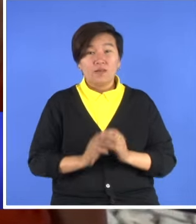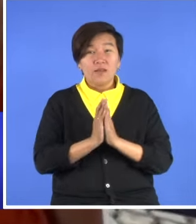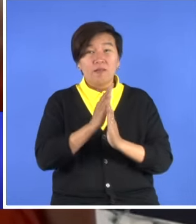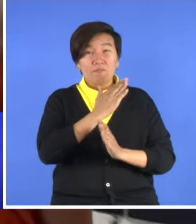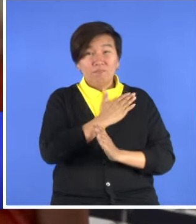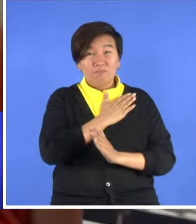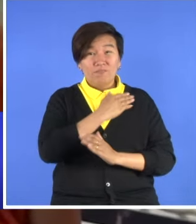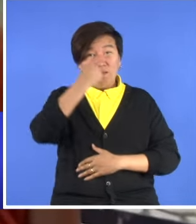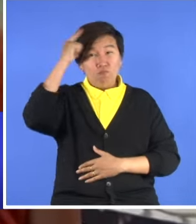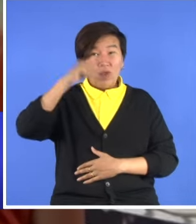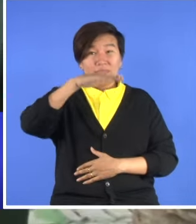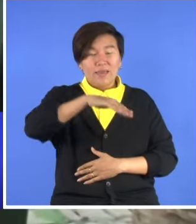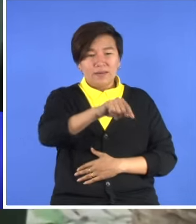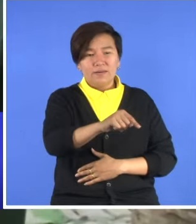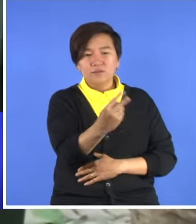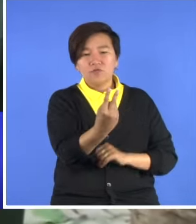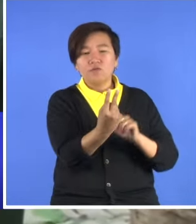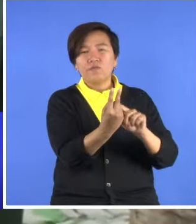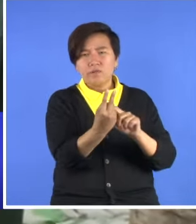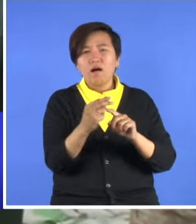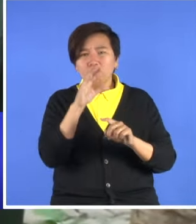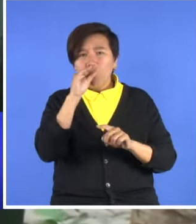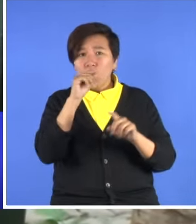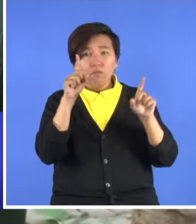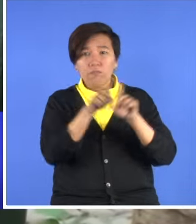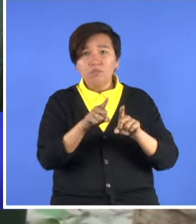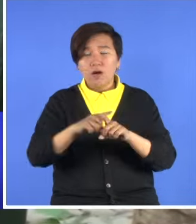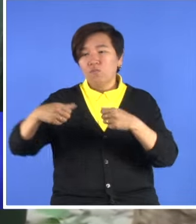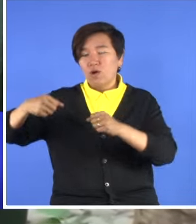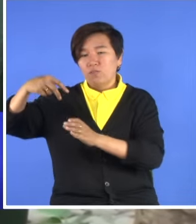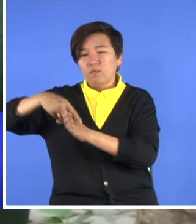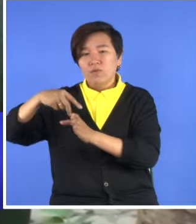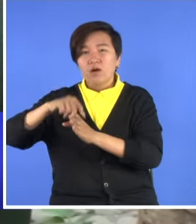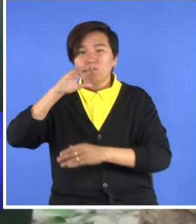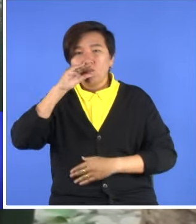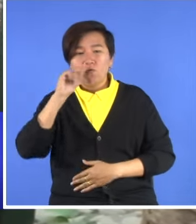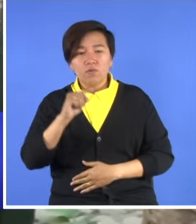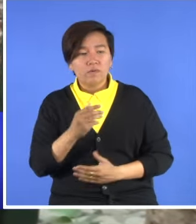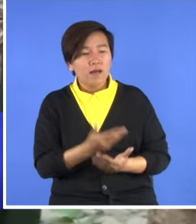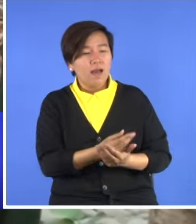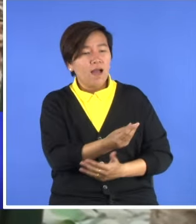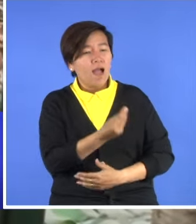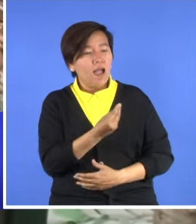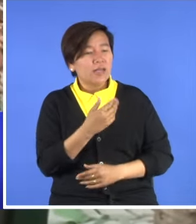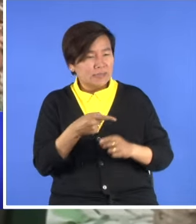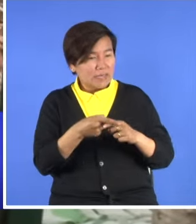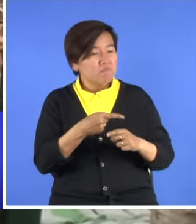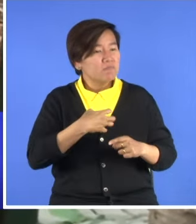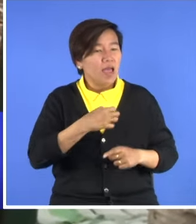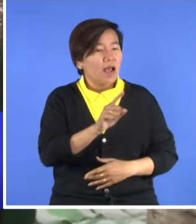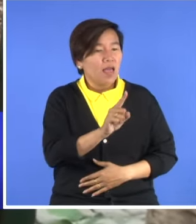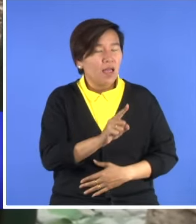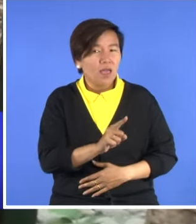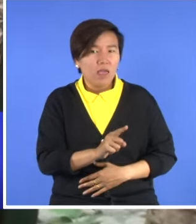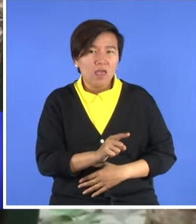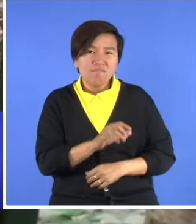รูปก็บอกคล้ายๆกันเลยบอกว่ามีวัยรุ่นเ่ะขี่มอเตอร์ไซค์มาพูดว่าจะให้ดีๆหรืออยากเจ็บตัวเออมันมาขู่เณร